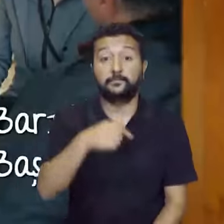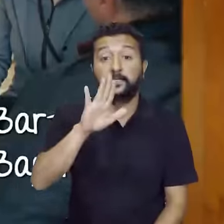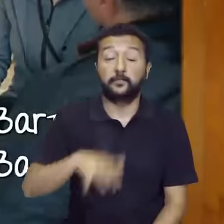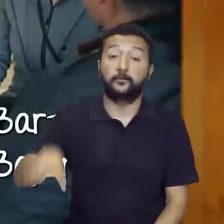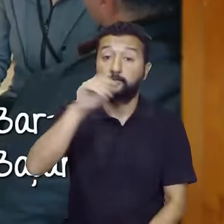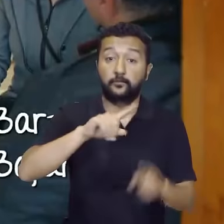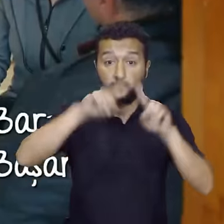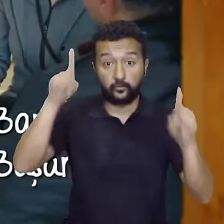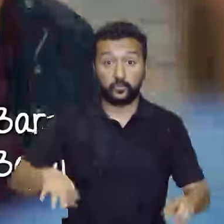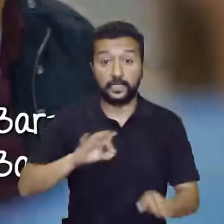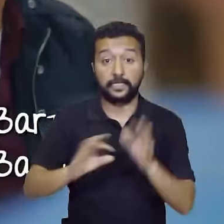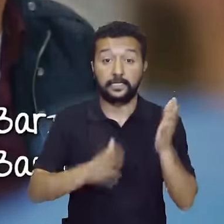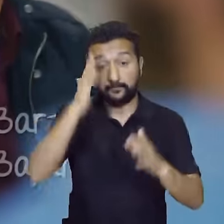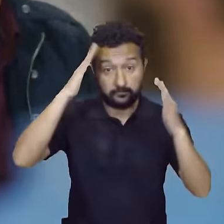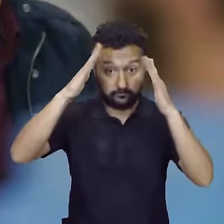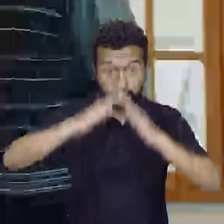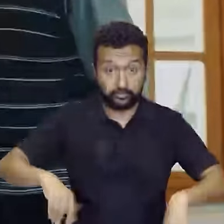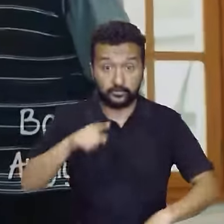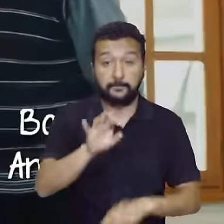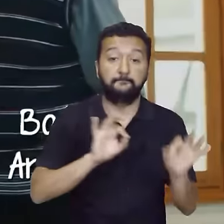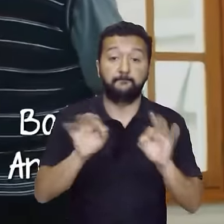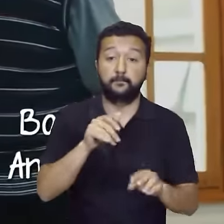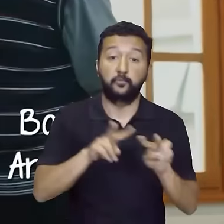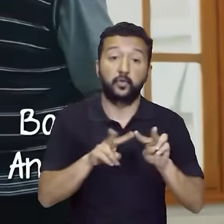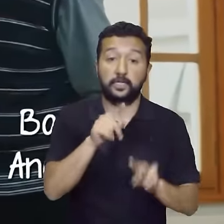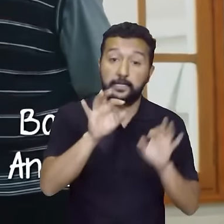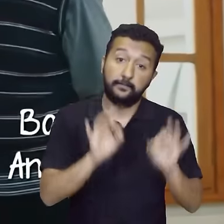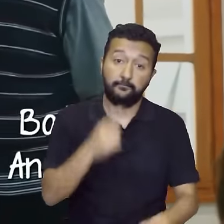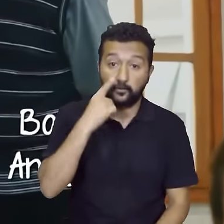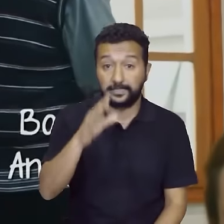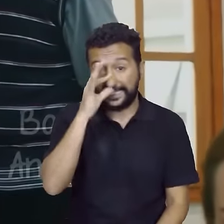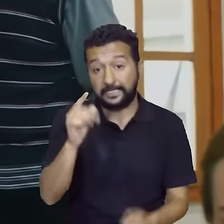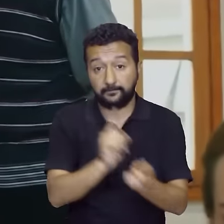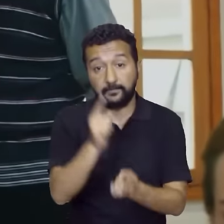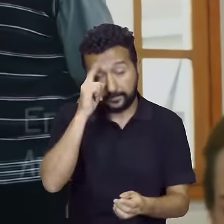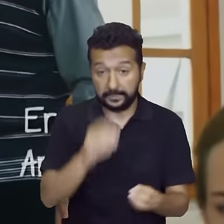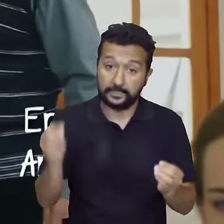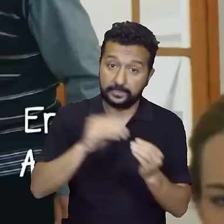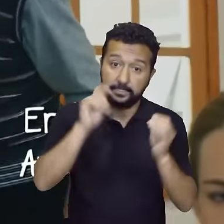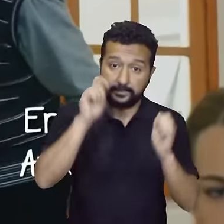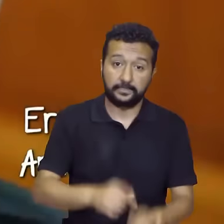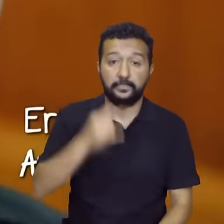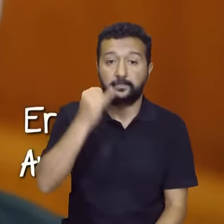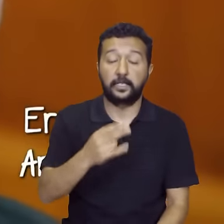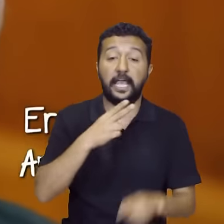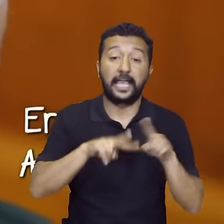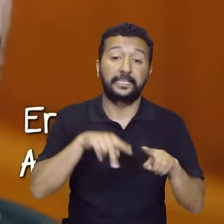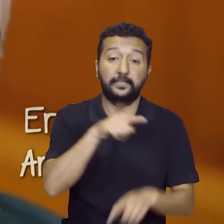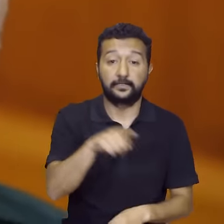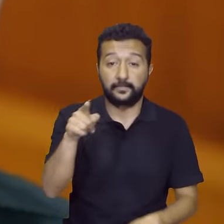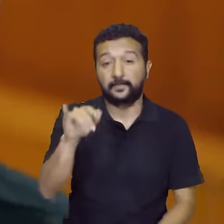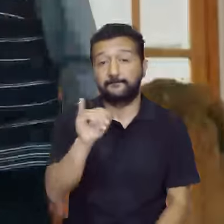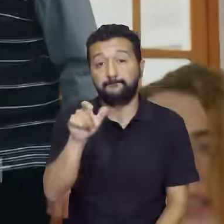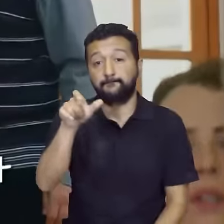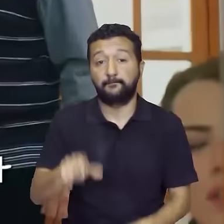değil dükkanı yakarım kafana. Çıt kırıldım Münir. Sen göreceksin bakalım kim kimin başına neler yıkıyor çirkef Adile. Çıt